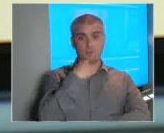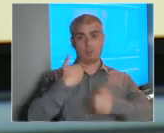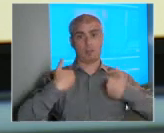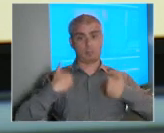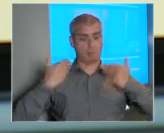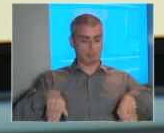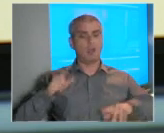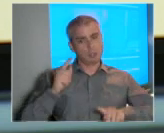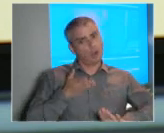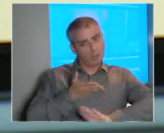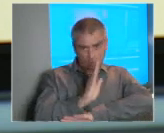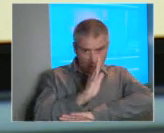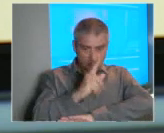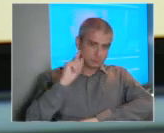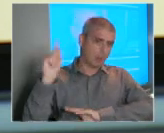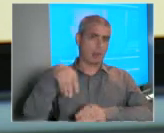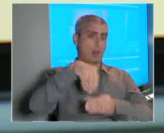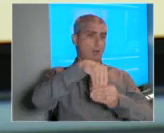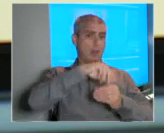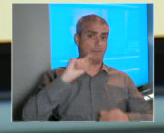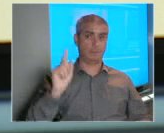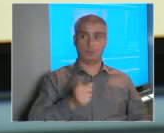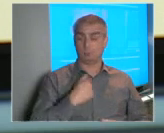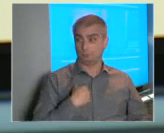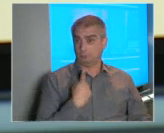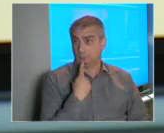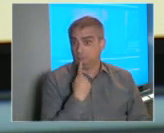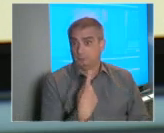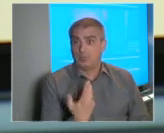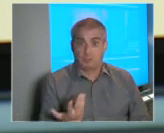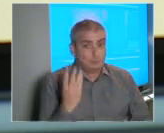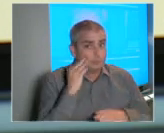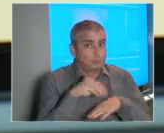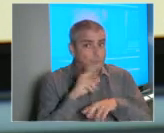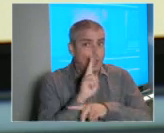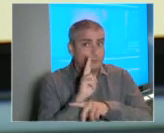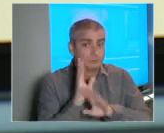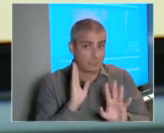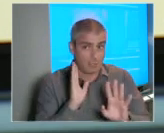עצמו כנכה, הוא יכול להיכנס לכל הקלפיות האלה. אנחנו נאמר בהערת הזרה,